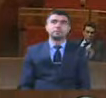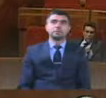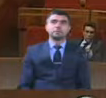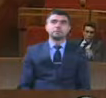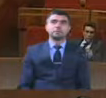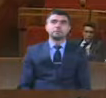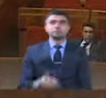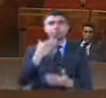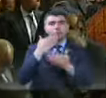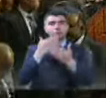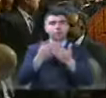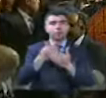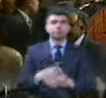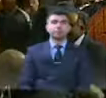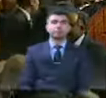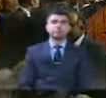شكرا.